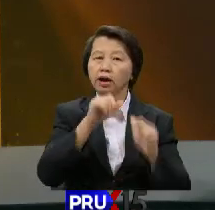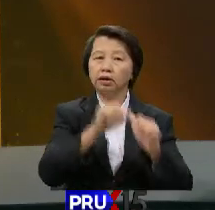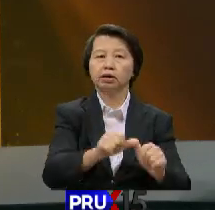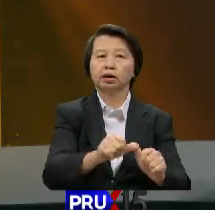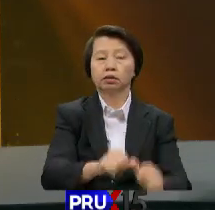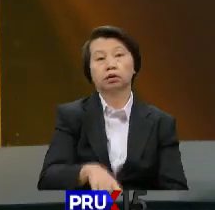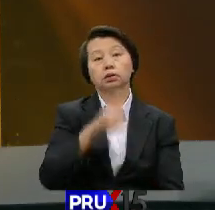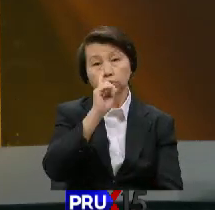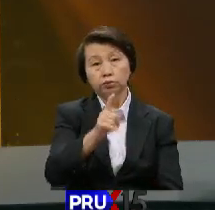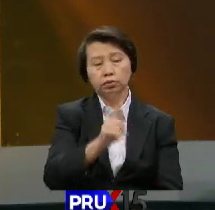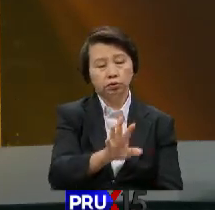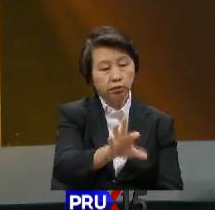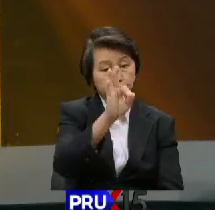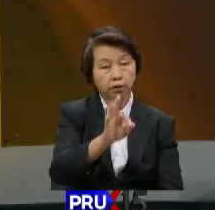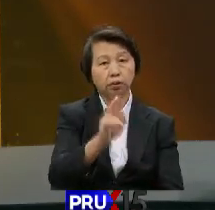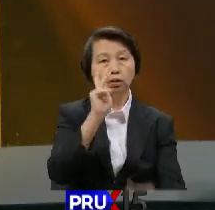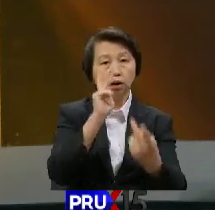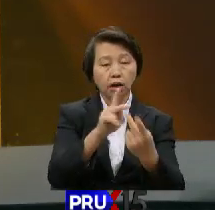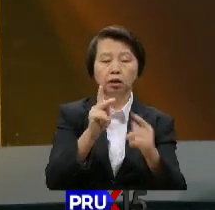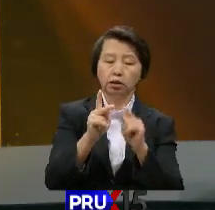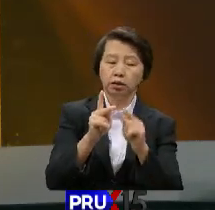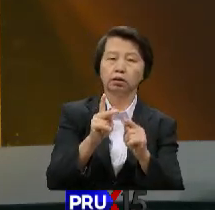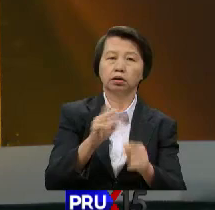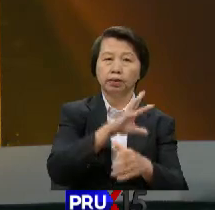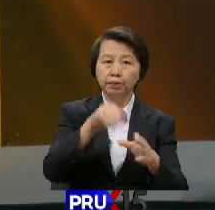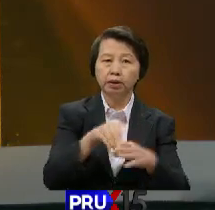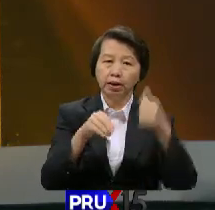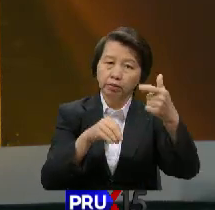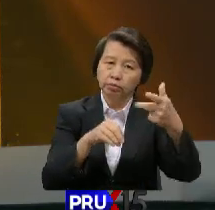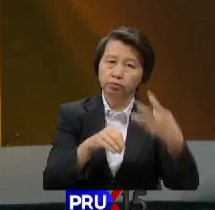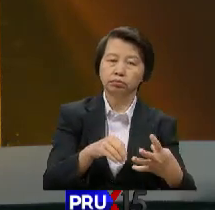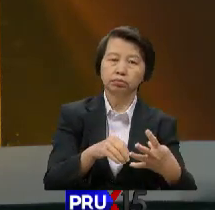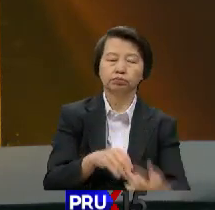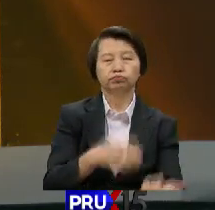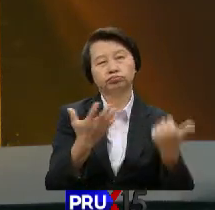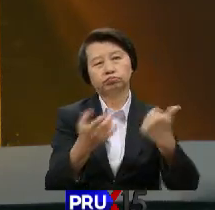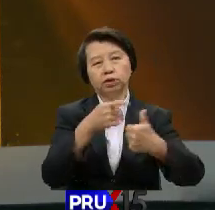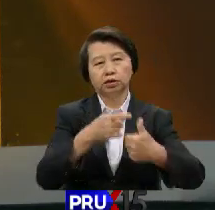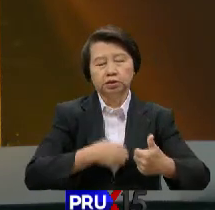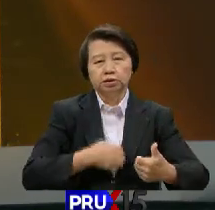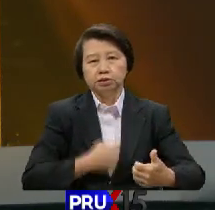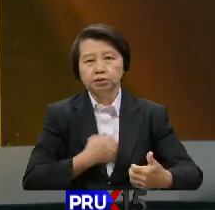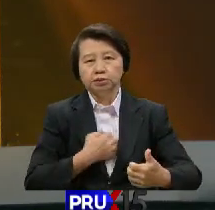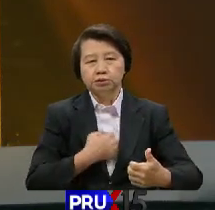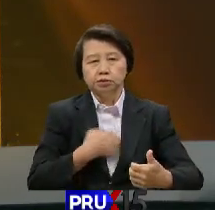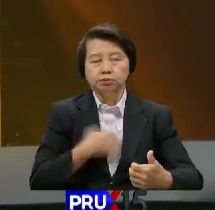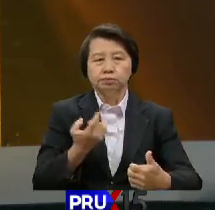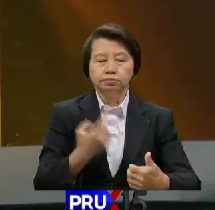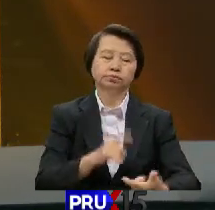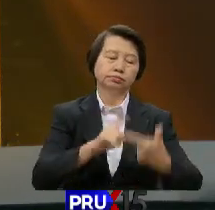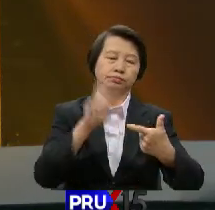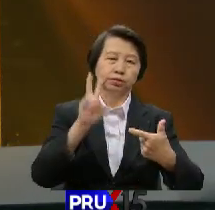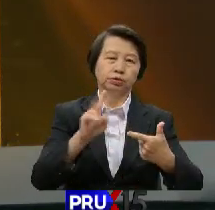sudah tentu pilihan rasional itu melibatkan Bapak perkara satu di segi emosinya yang